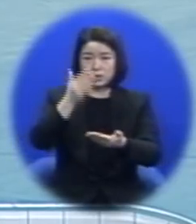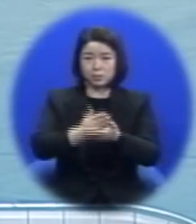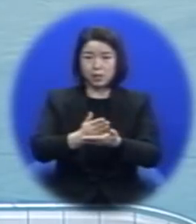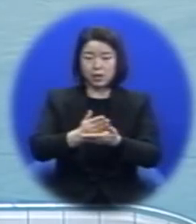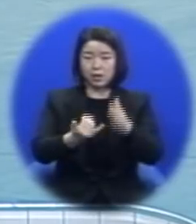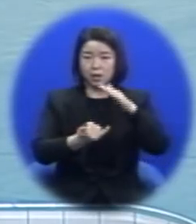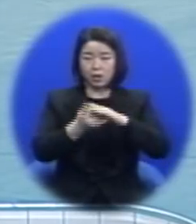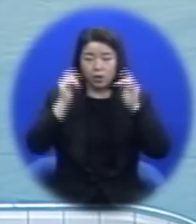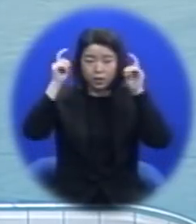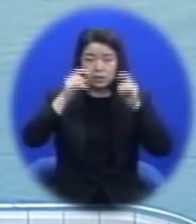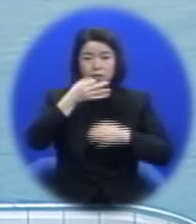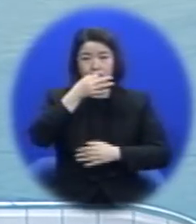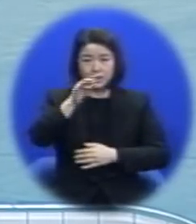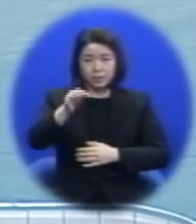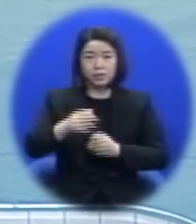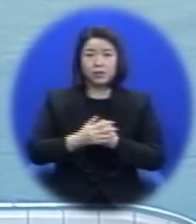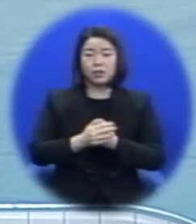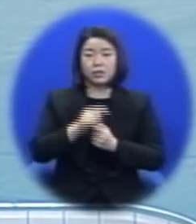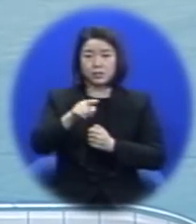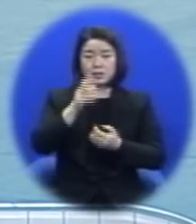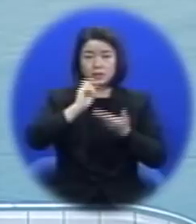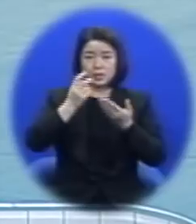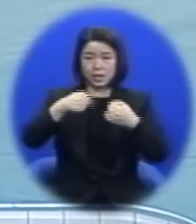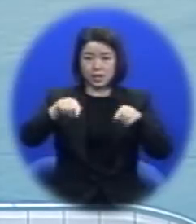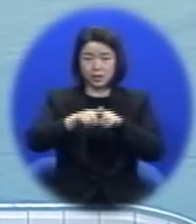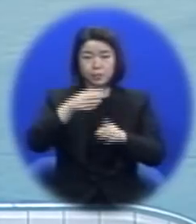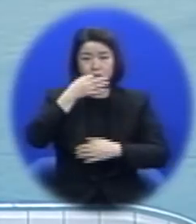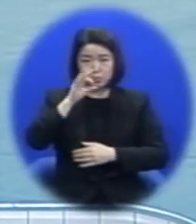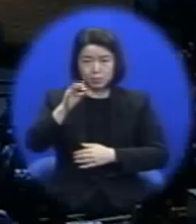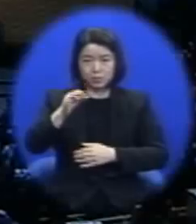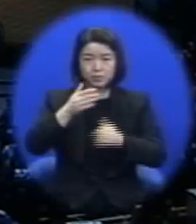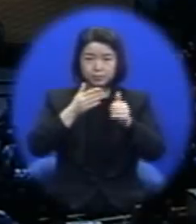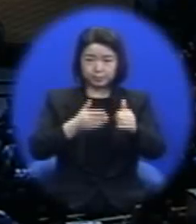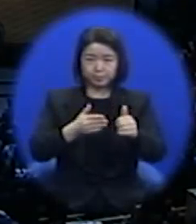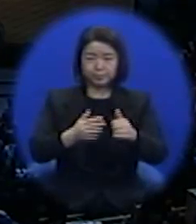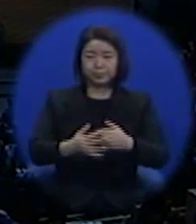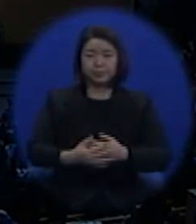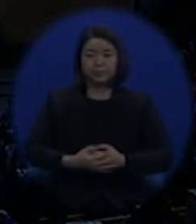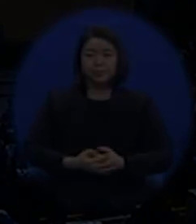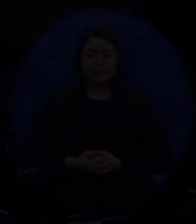어린 양이여. 그 찬양을 같이 부르시겠습니다.